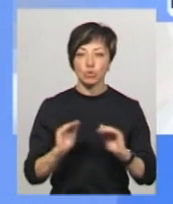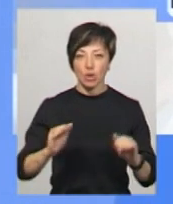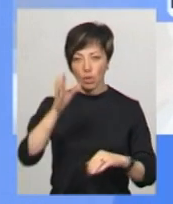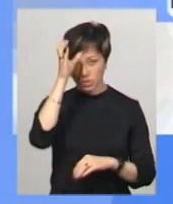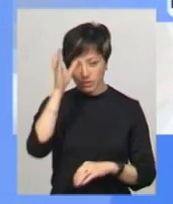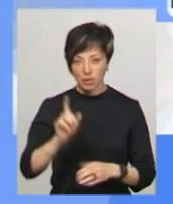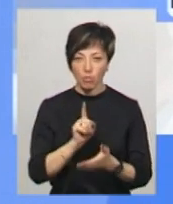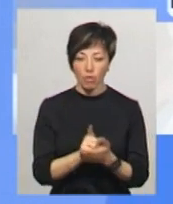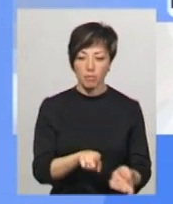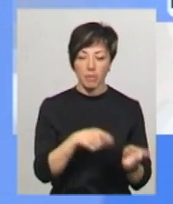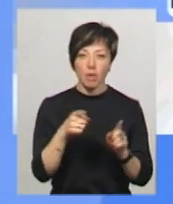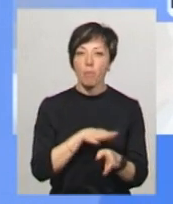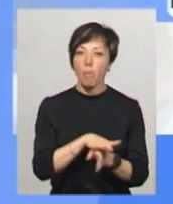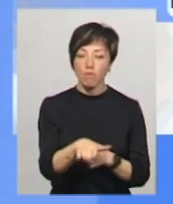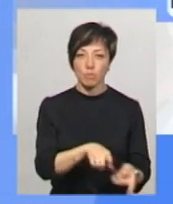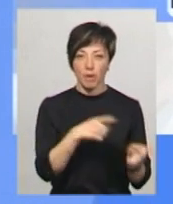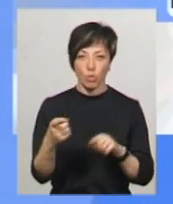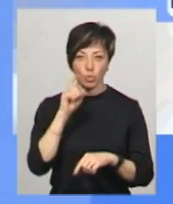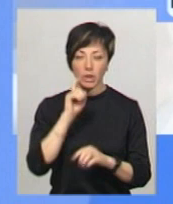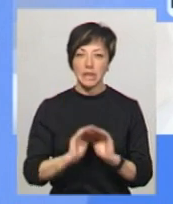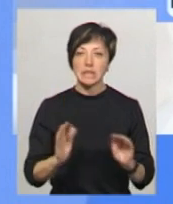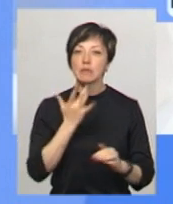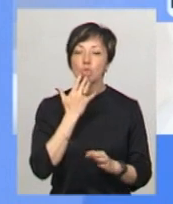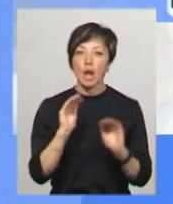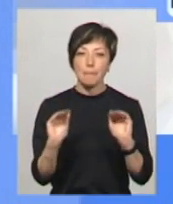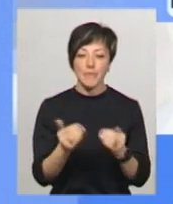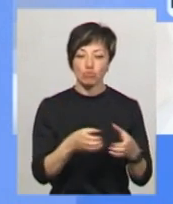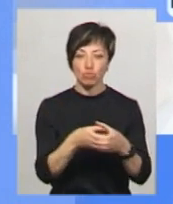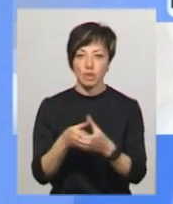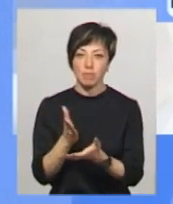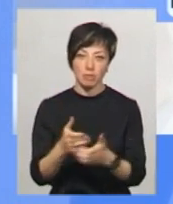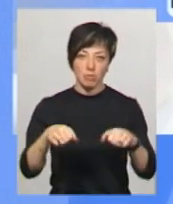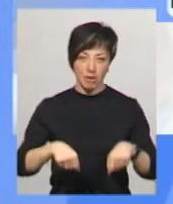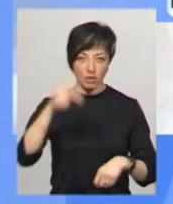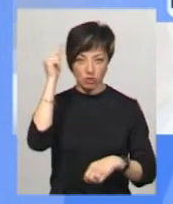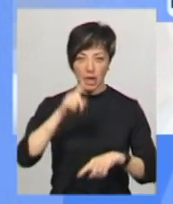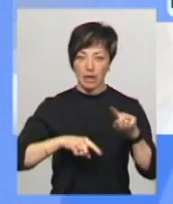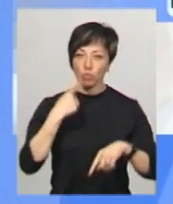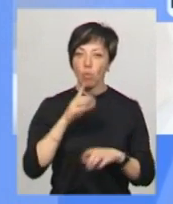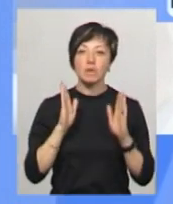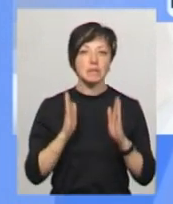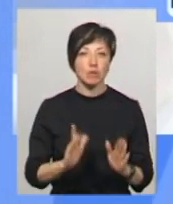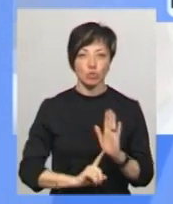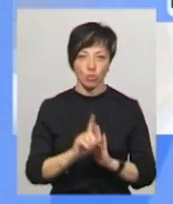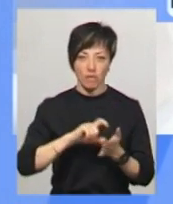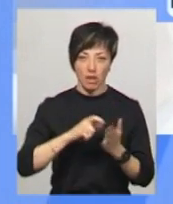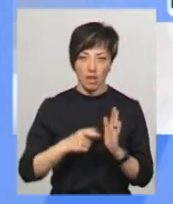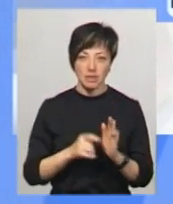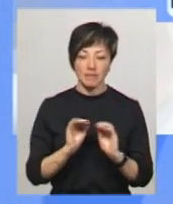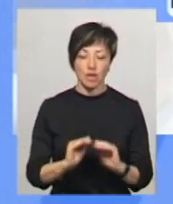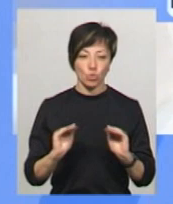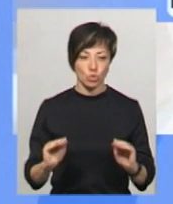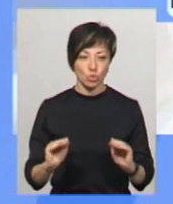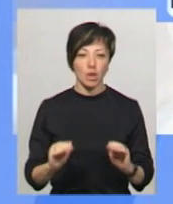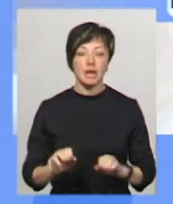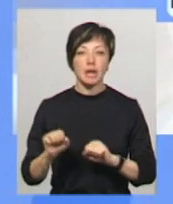держава, повністю переходить на українську. Діти з національних меншин матимуть право на навчання рідної мови, але тільки в початкових класах і в садочку.